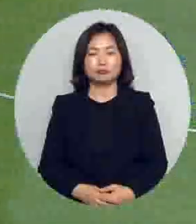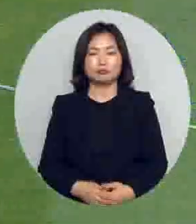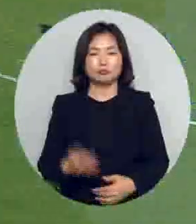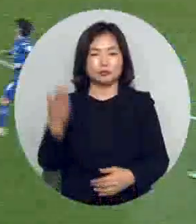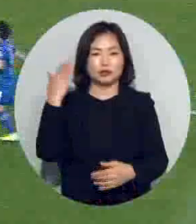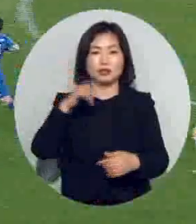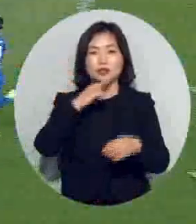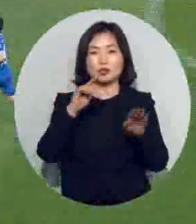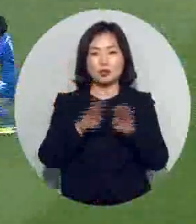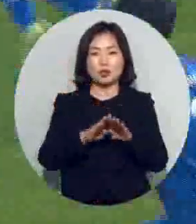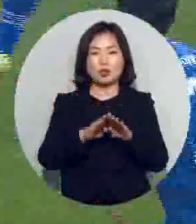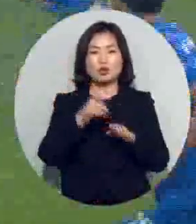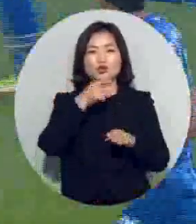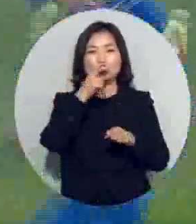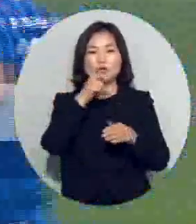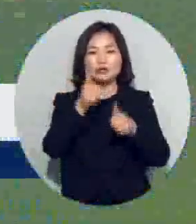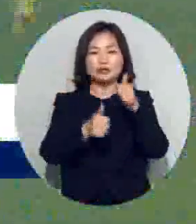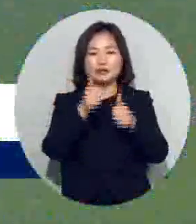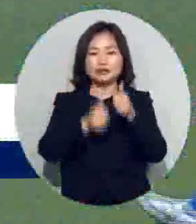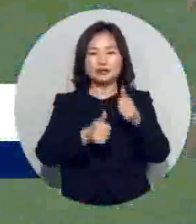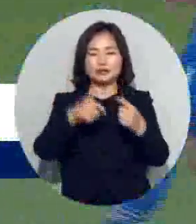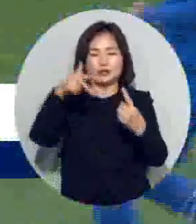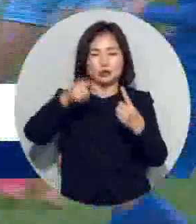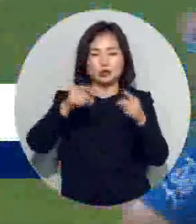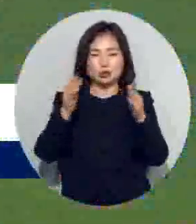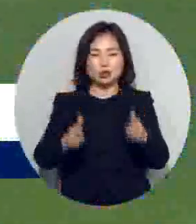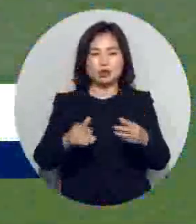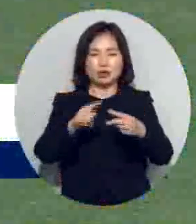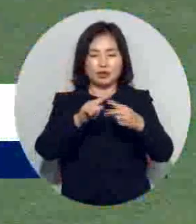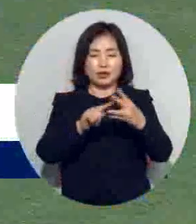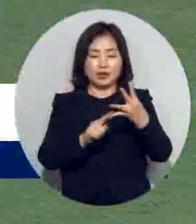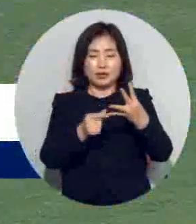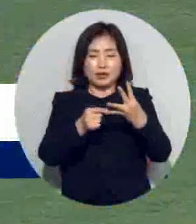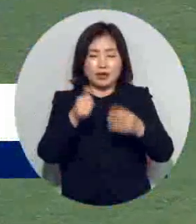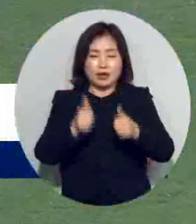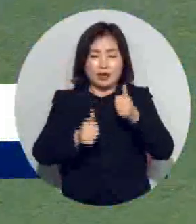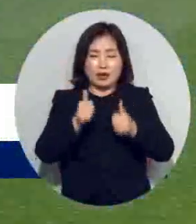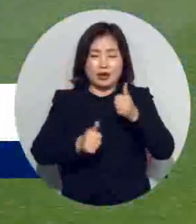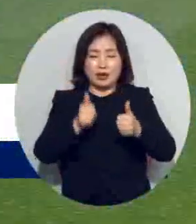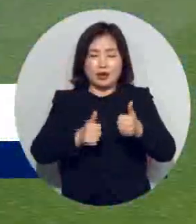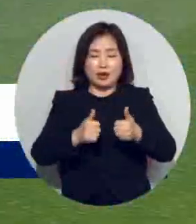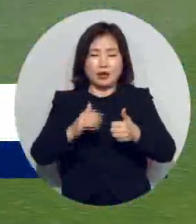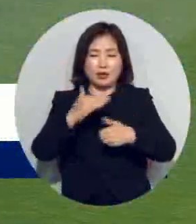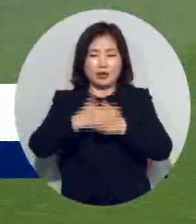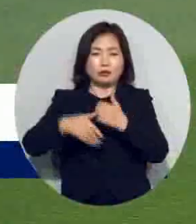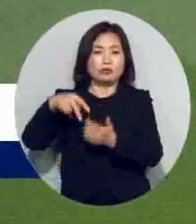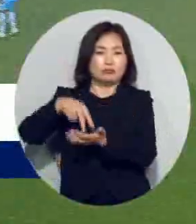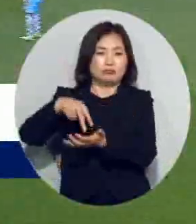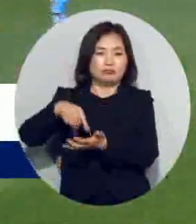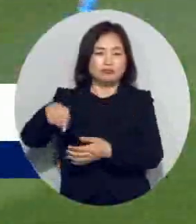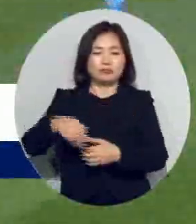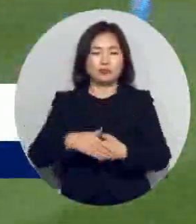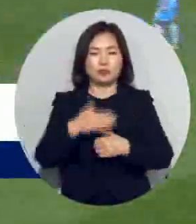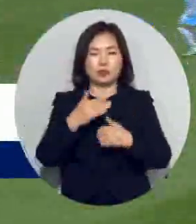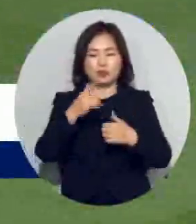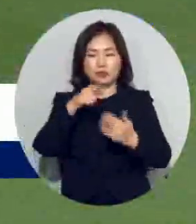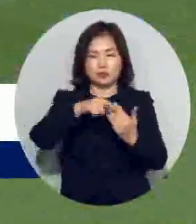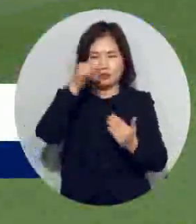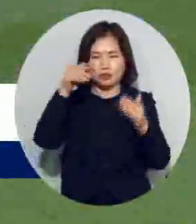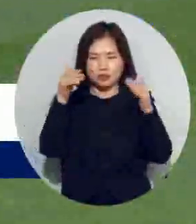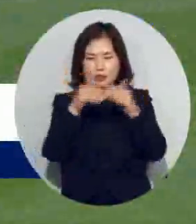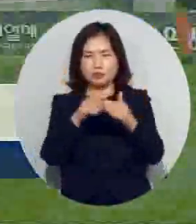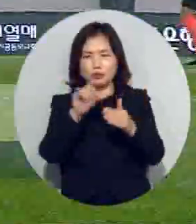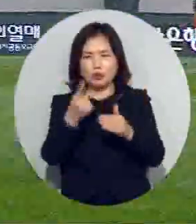지난 일요일 수원전을 시작으로 일주일간 4경기를 치러야 하는 강행군에 돌입한 대구FC. 선택과 집중을